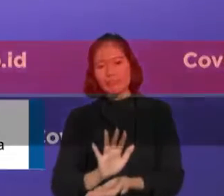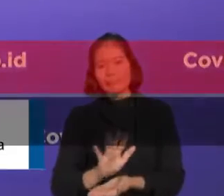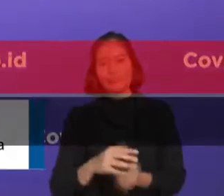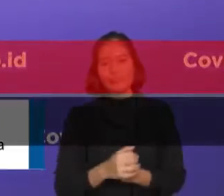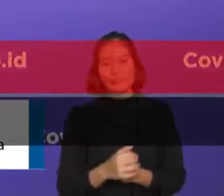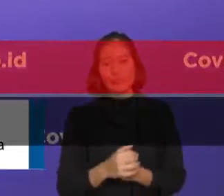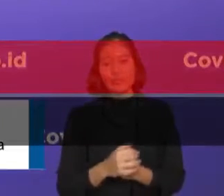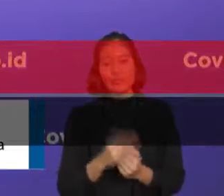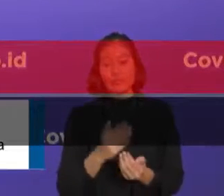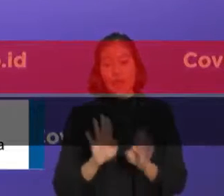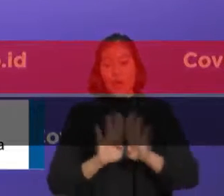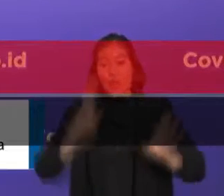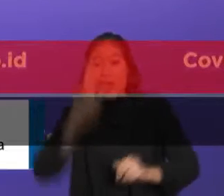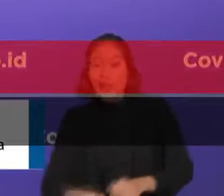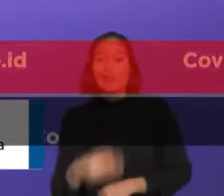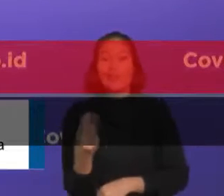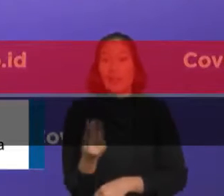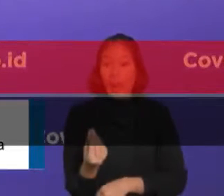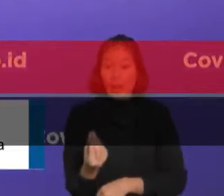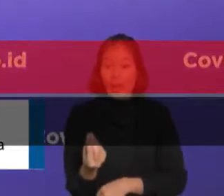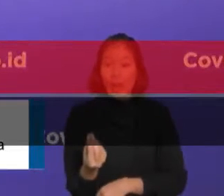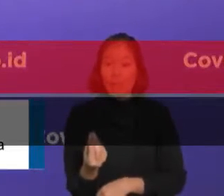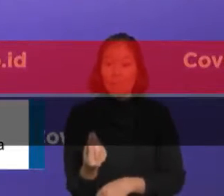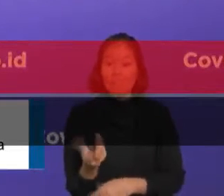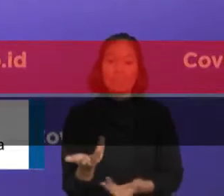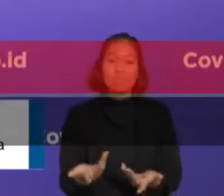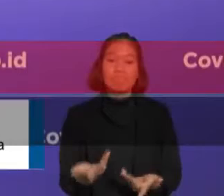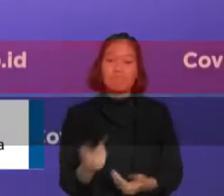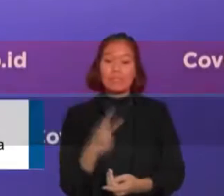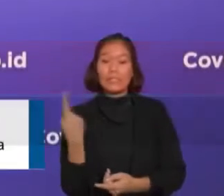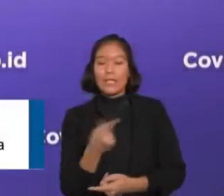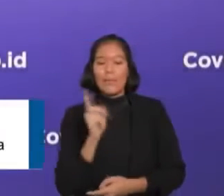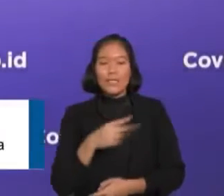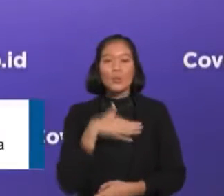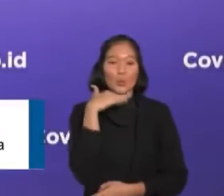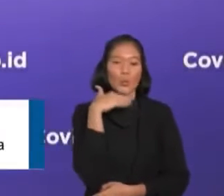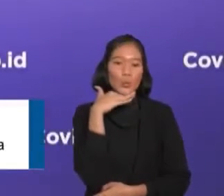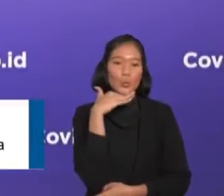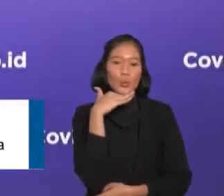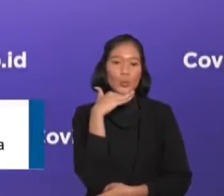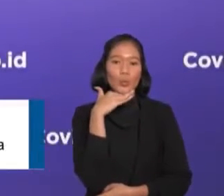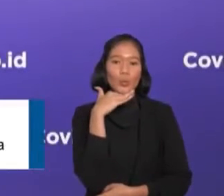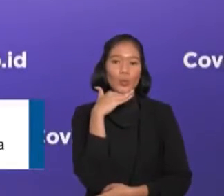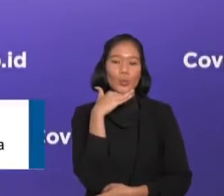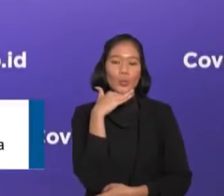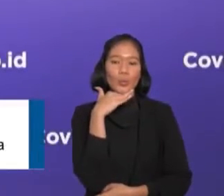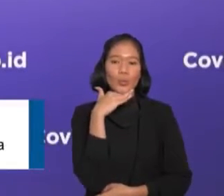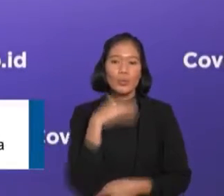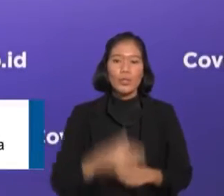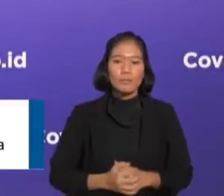Dan kapan akan dimulai kembali kompetisi profesional ini, kita menunggu pengumuman